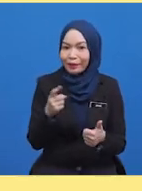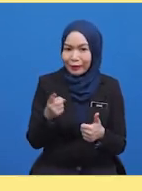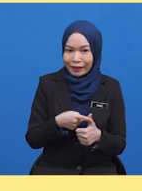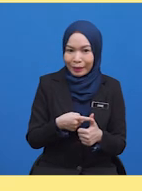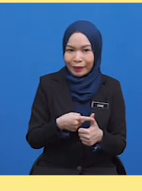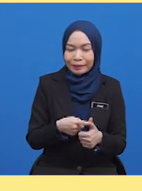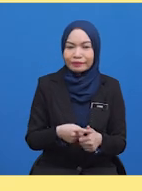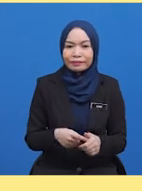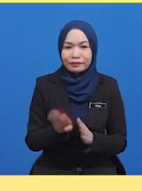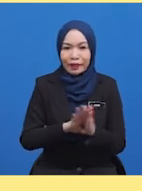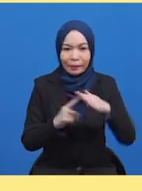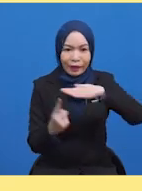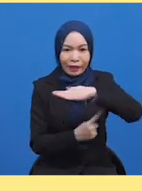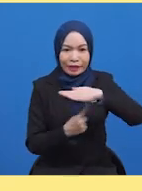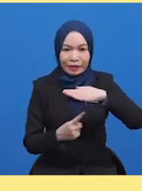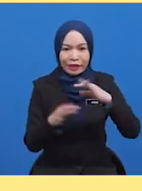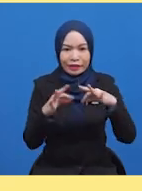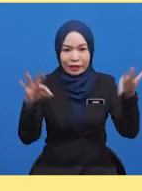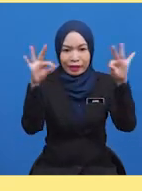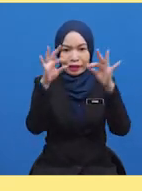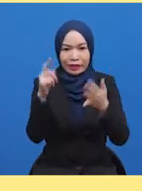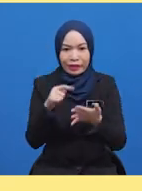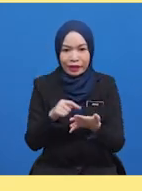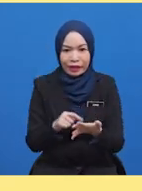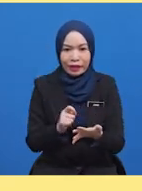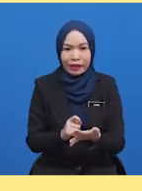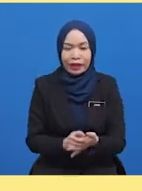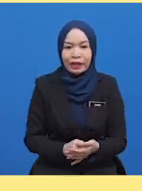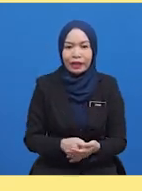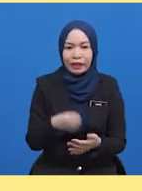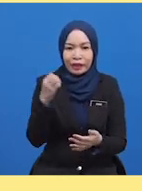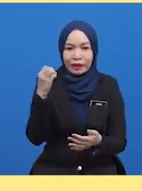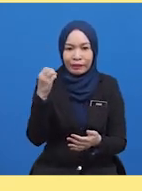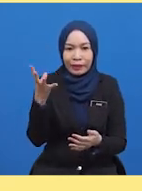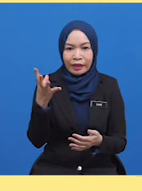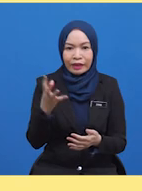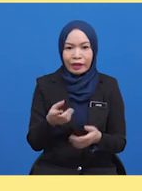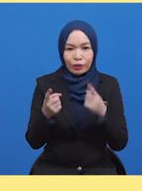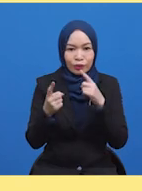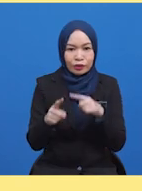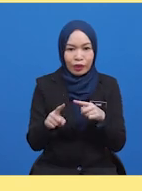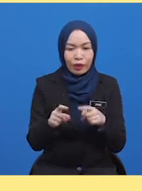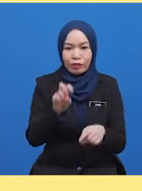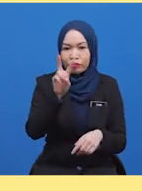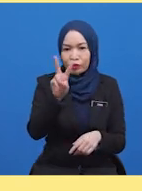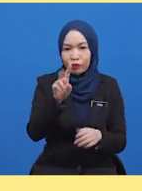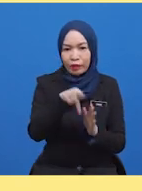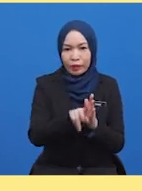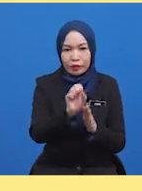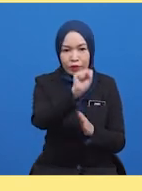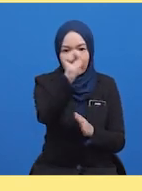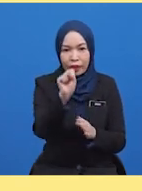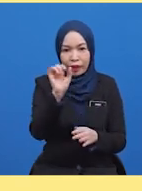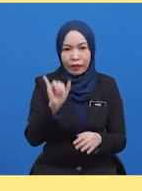Pertama Berdasarkan cerpen bawon menyatakan dua persoalan yang terdapat